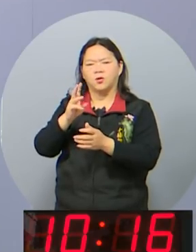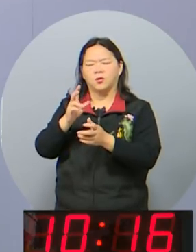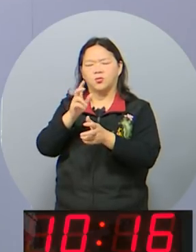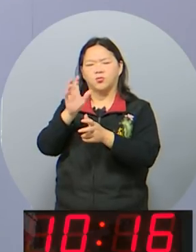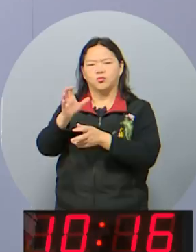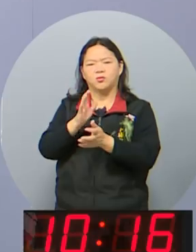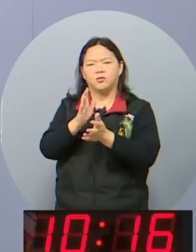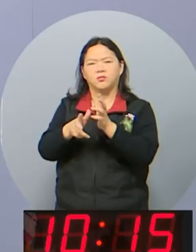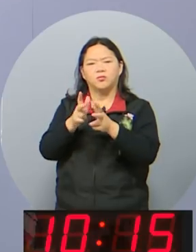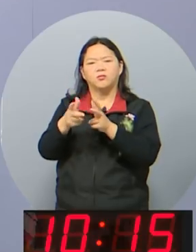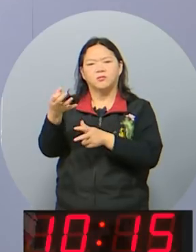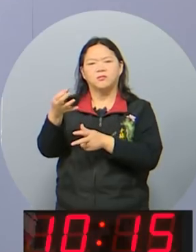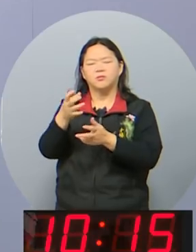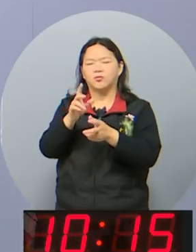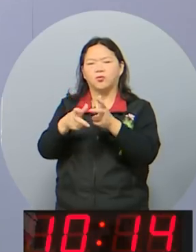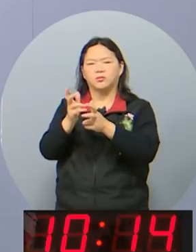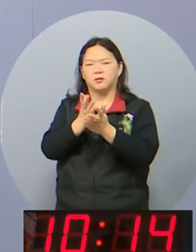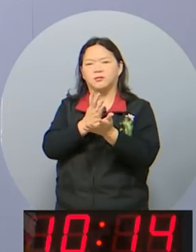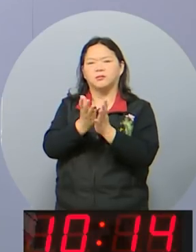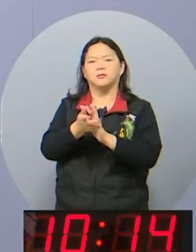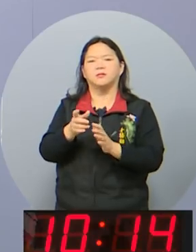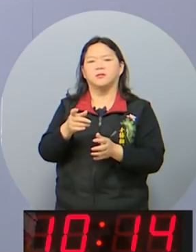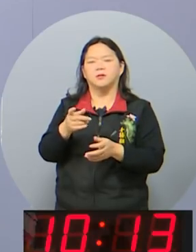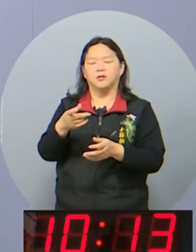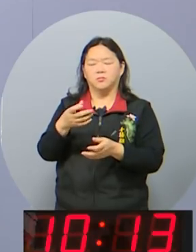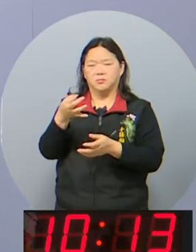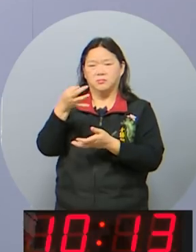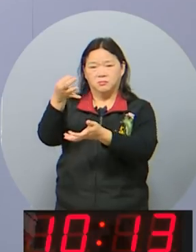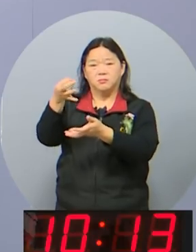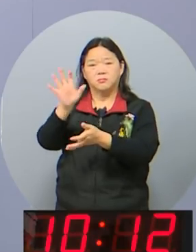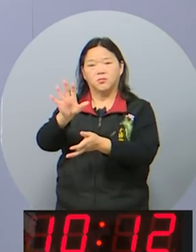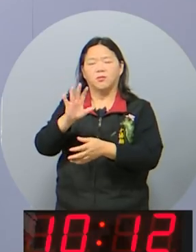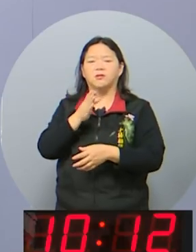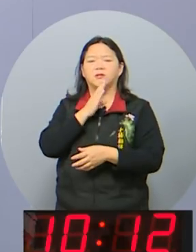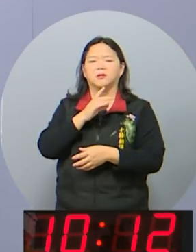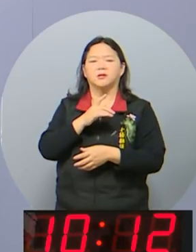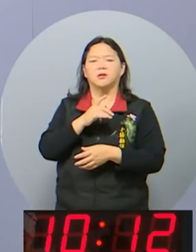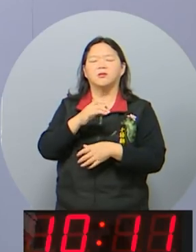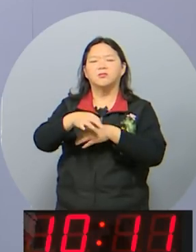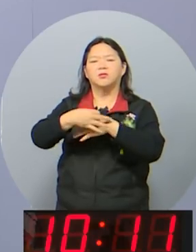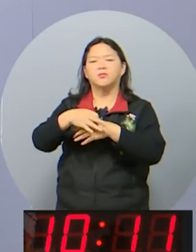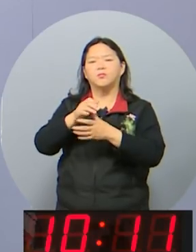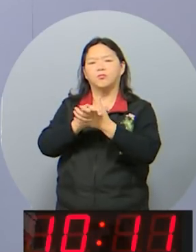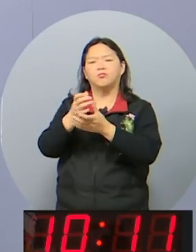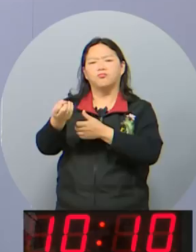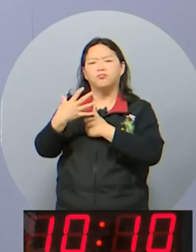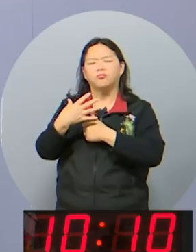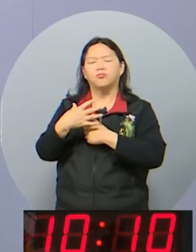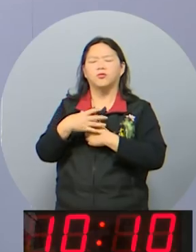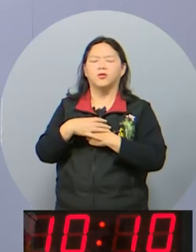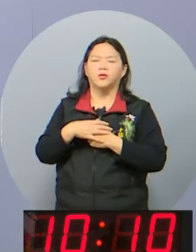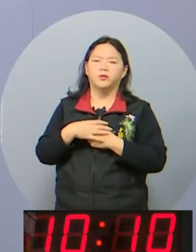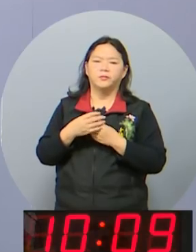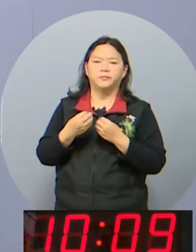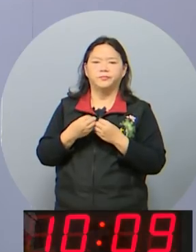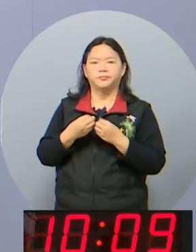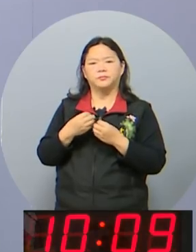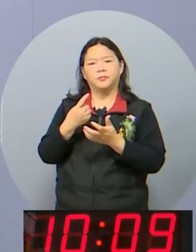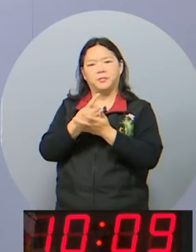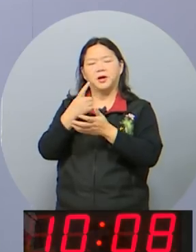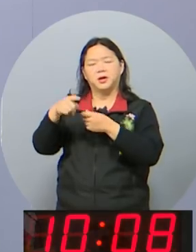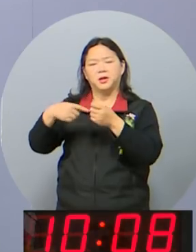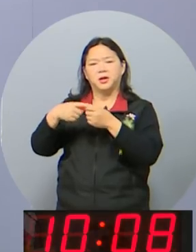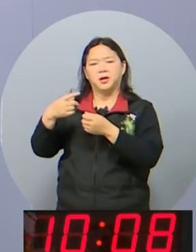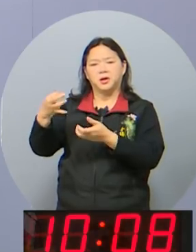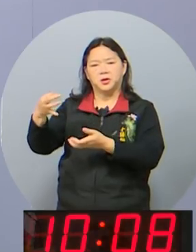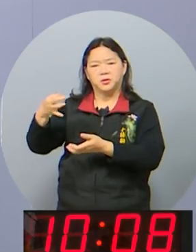的回馈金。那自从发放现金之后，那很多的乡亲都跟我反映说，那他们每年领到的